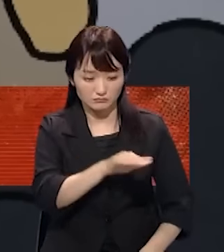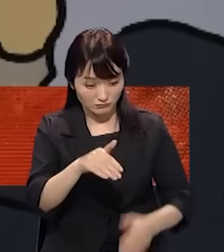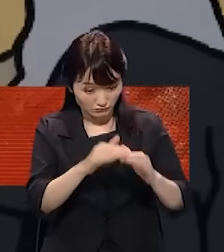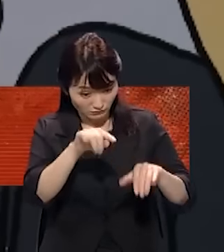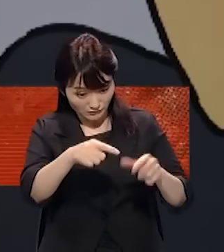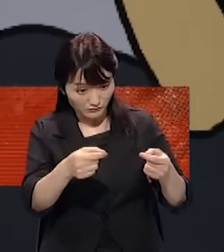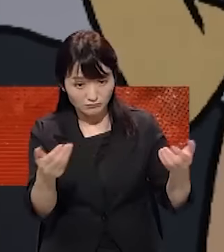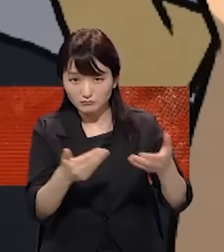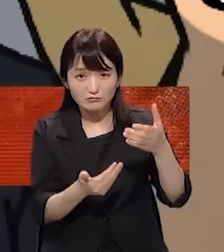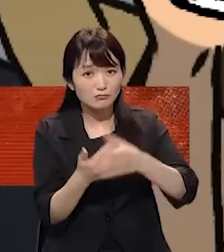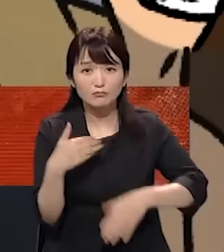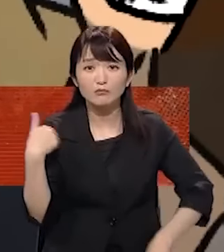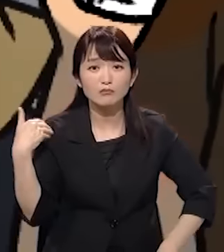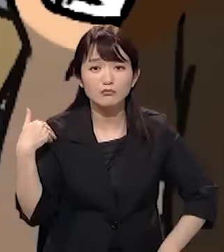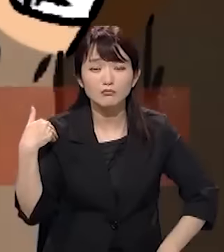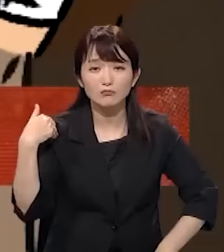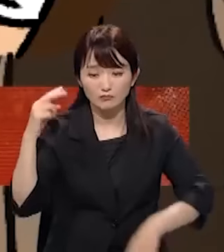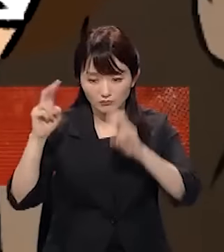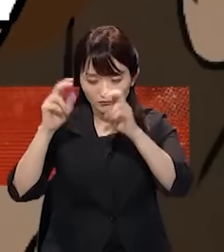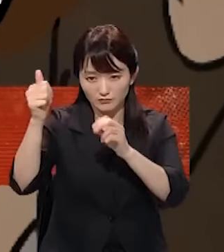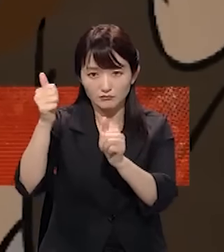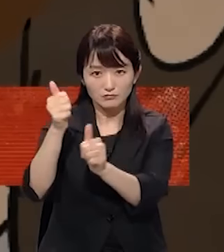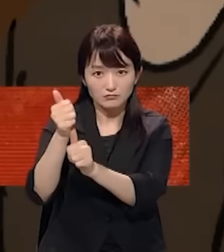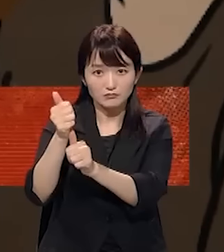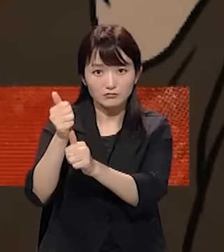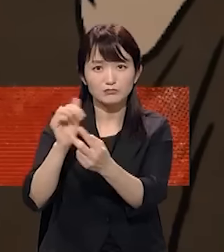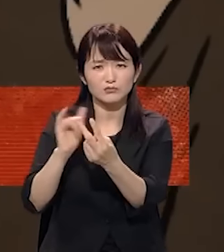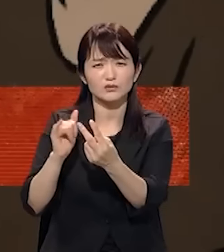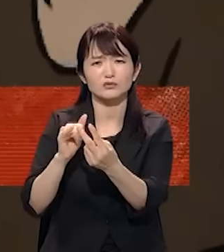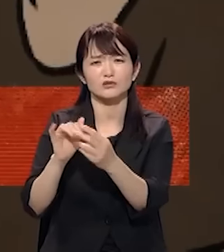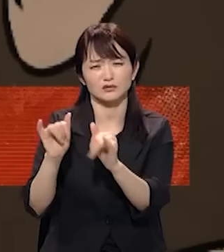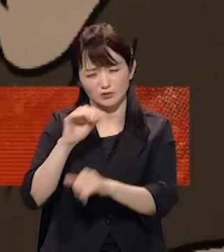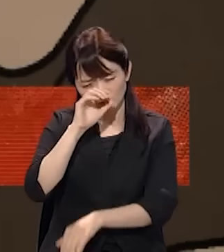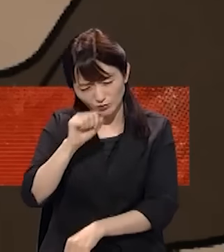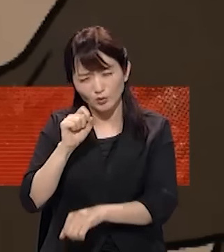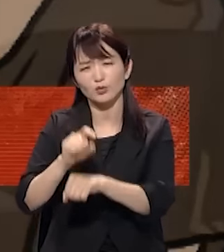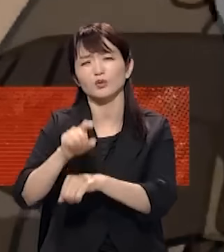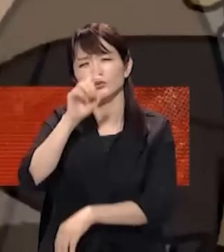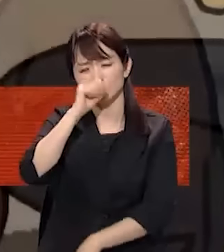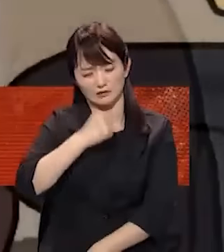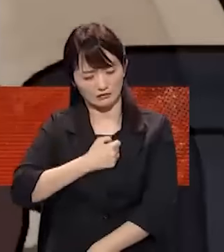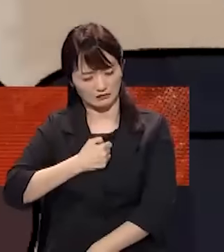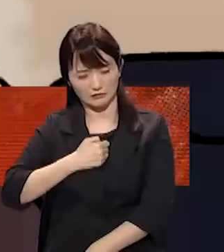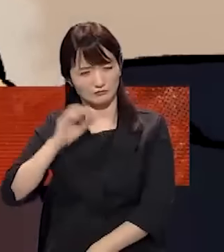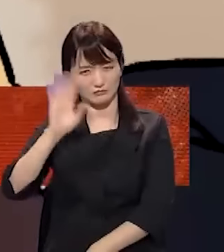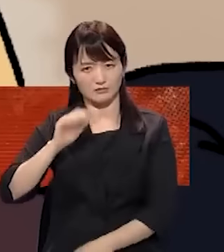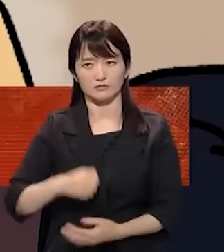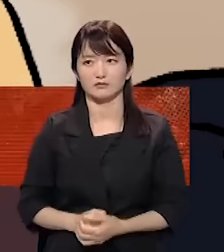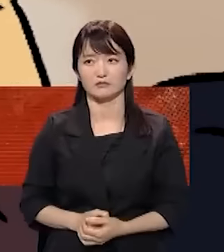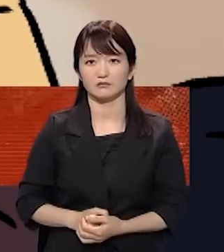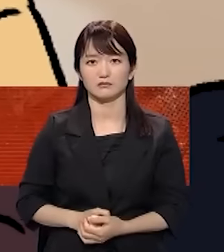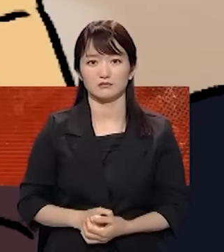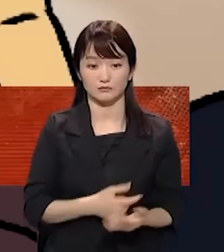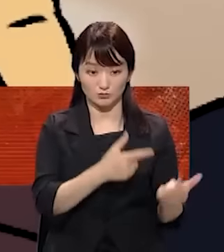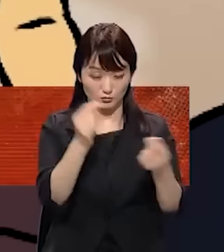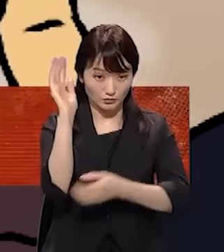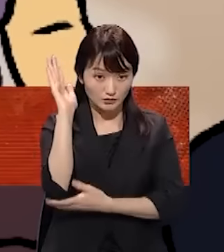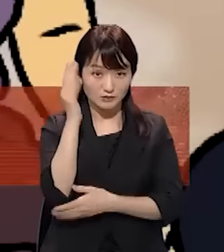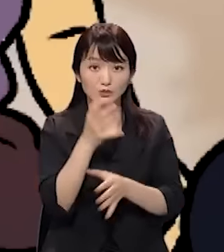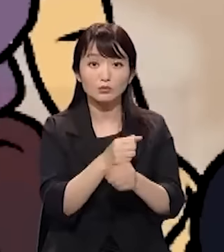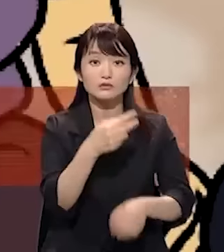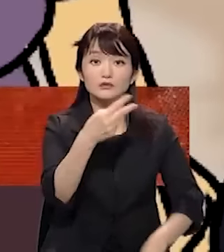있는지 모르겠다 회장 부회장 다 사람 좋고 성격 좋고 원한 살 사람이 아니다이 똑같은 얘기를 갖다